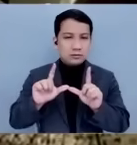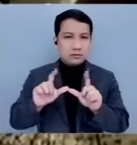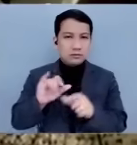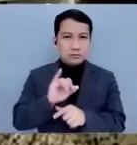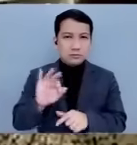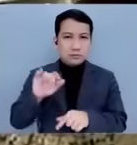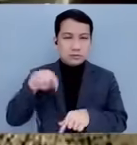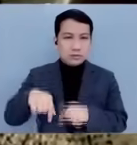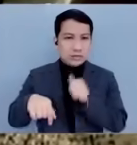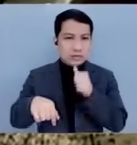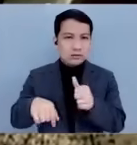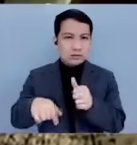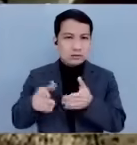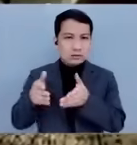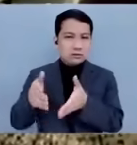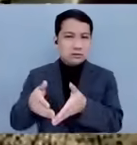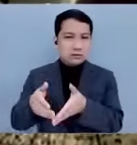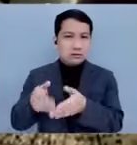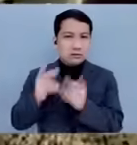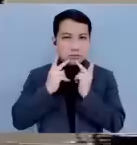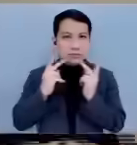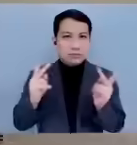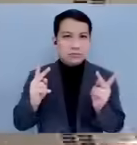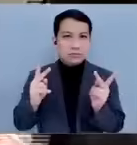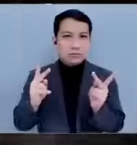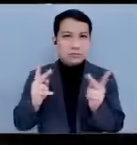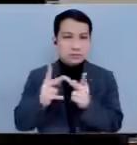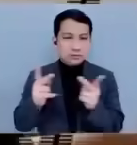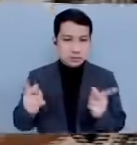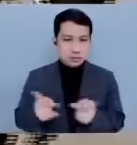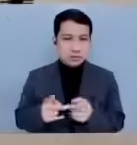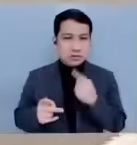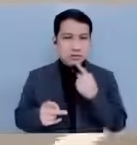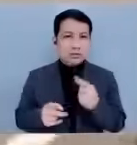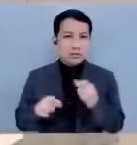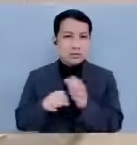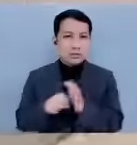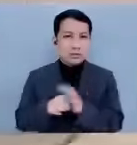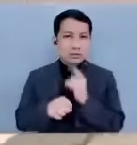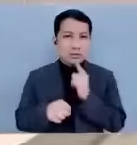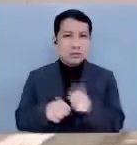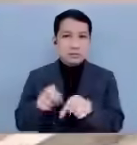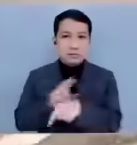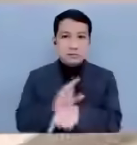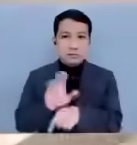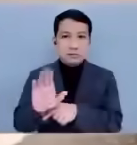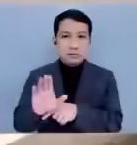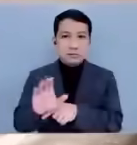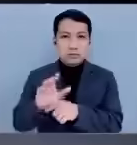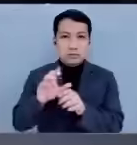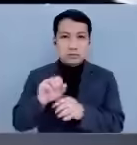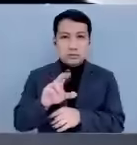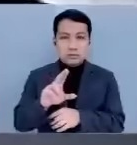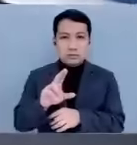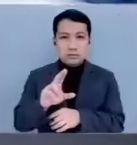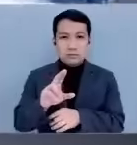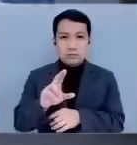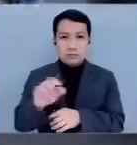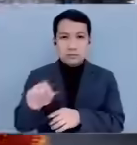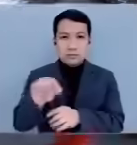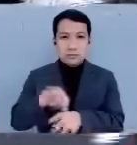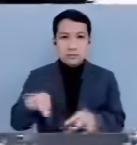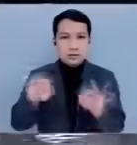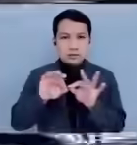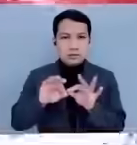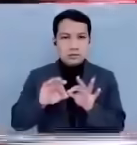naman dadaan sa mga pampublikong kalsada. Halimbawa, yung mga ginagamit sa mga subdivision. Kailangan din daw muna